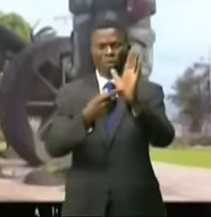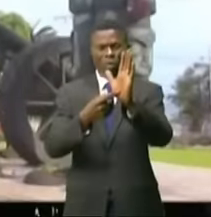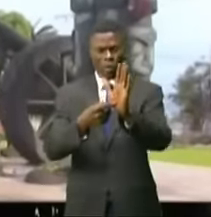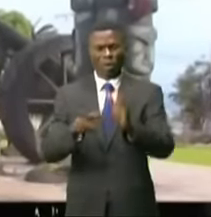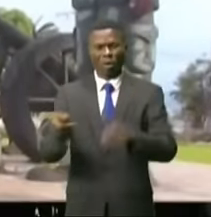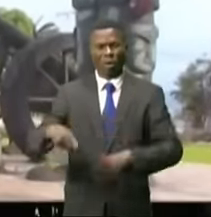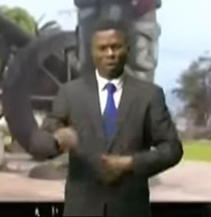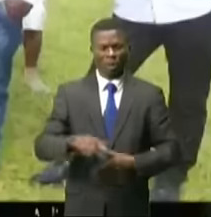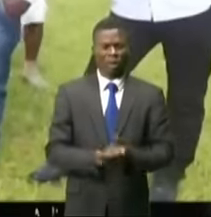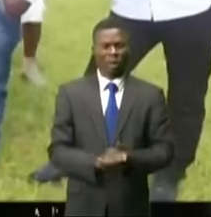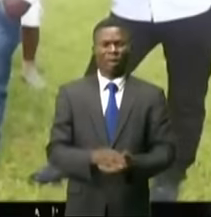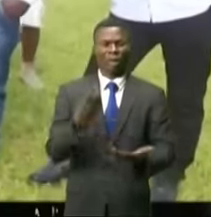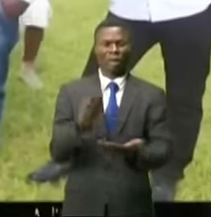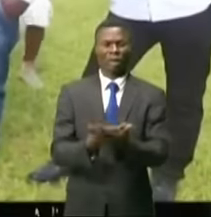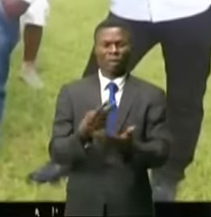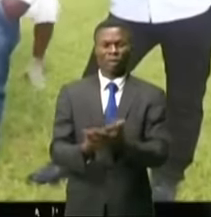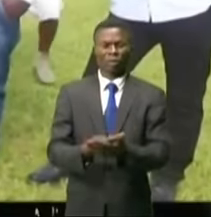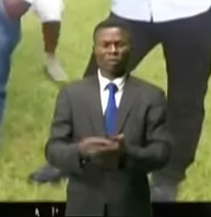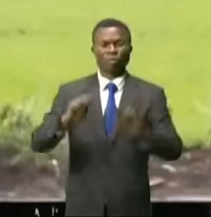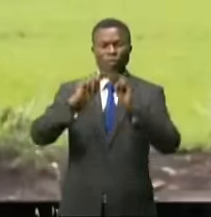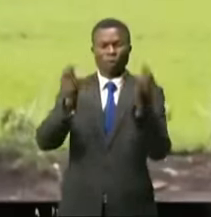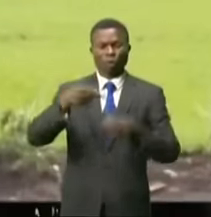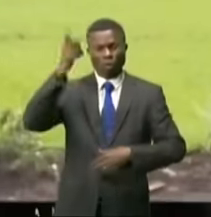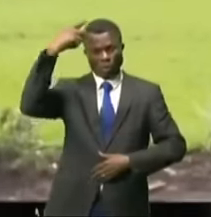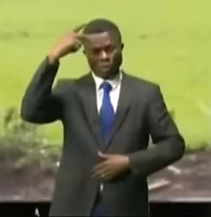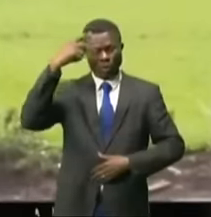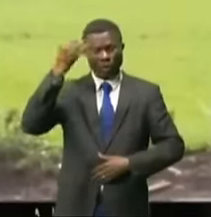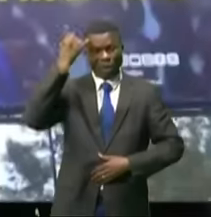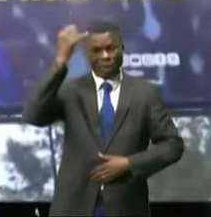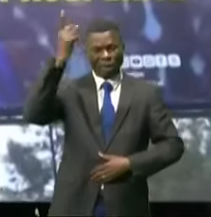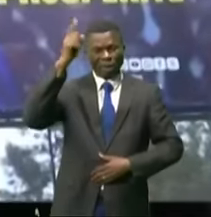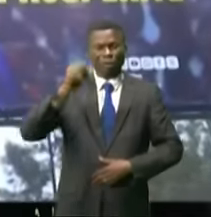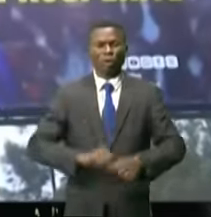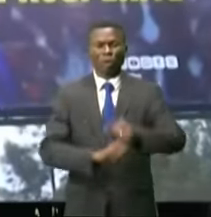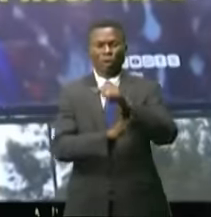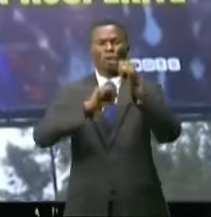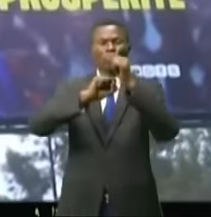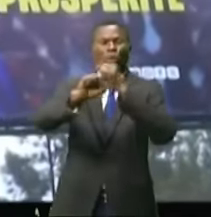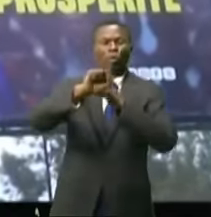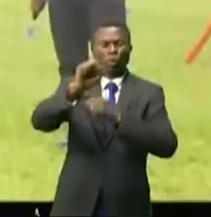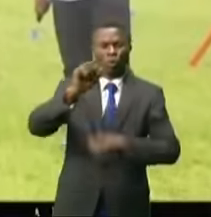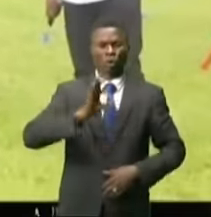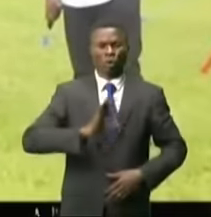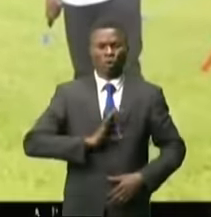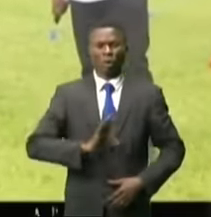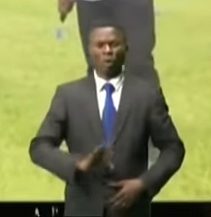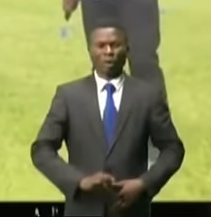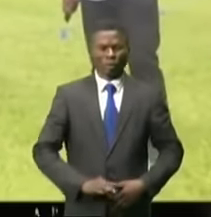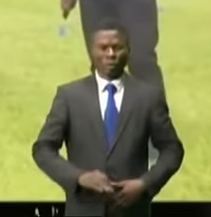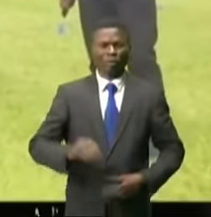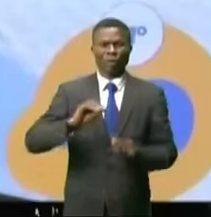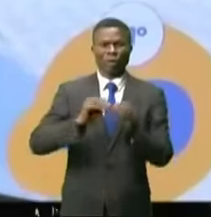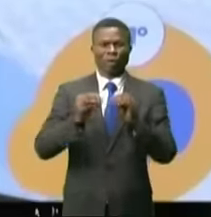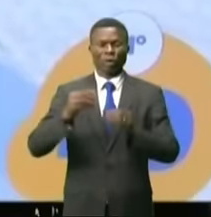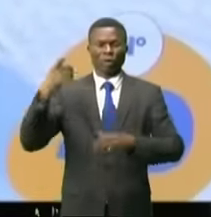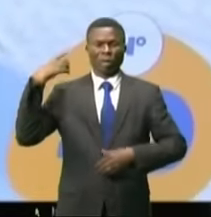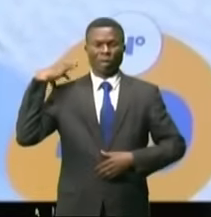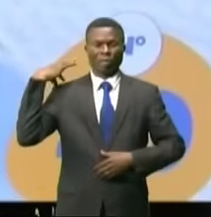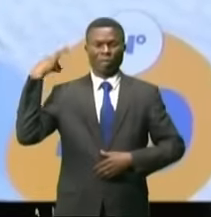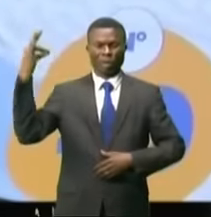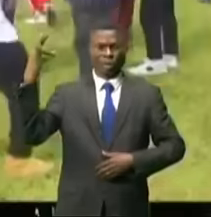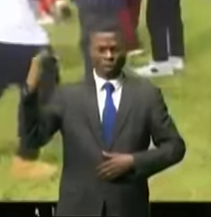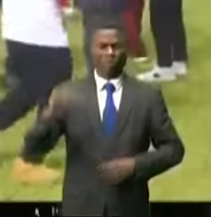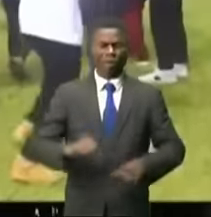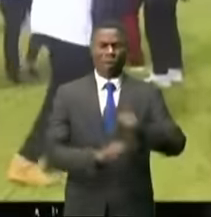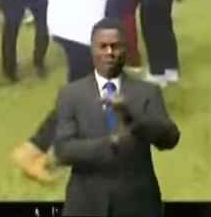rond-point Cercle Sportif. Cette plateforme vise à accompagner la campagne électorale de Fachi numéro 20 à la candidature présidentielle et